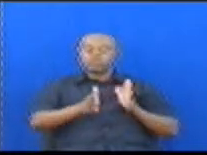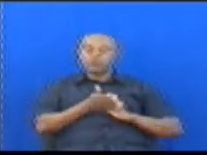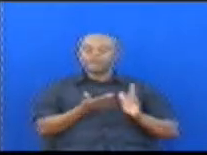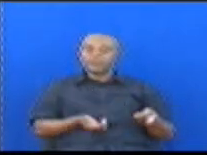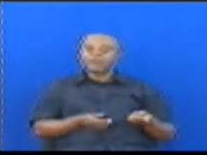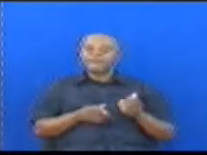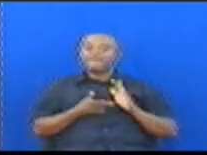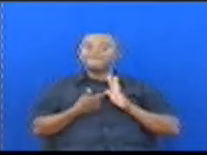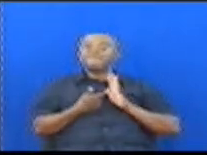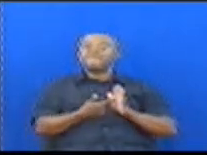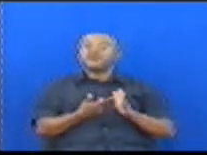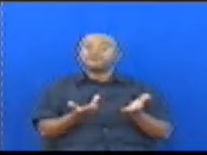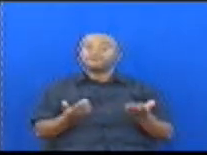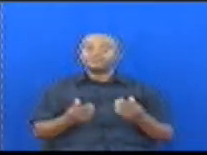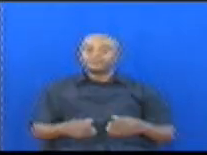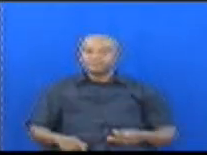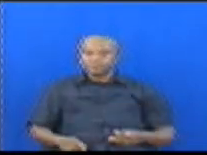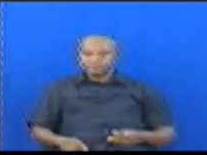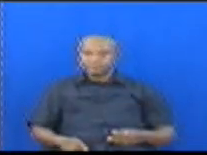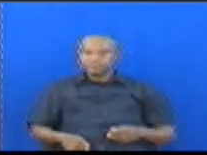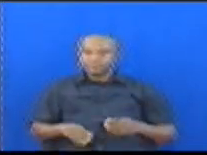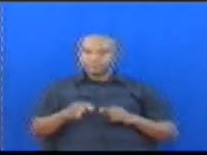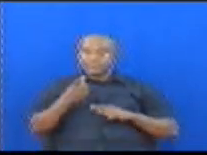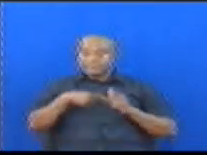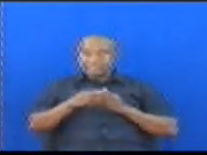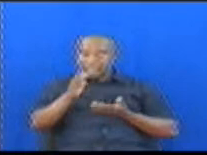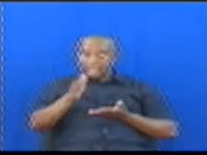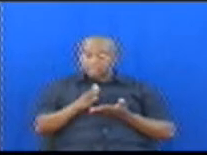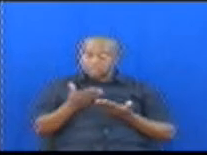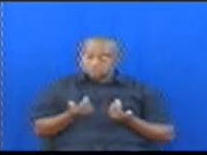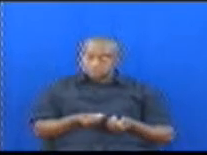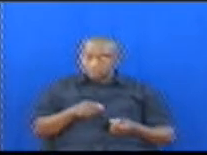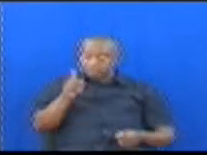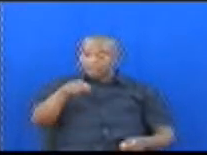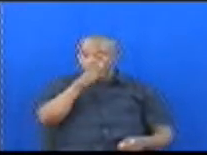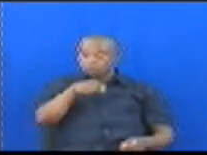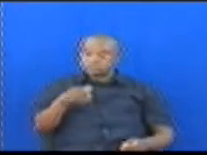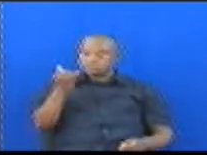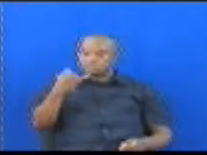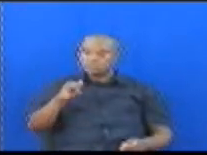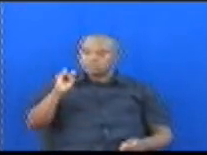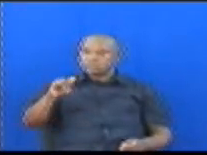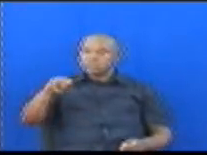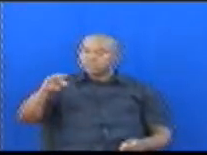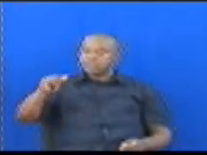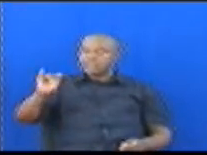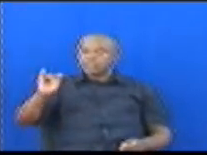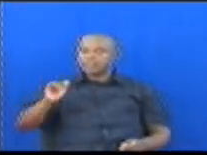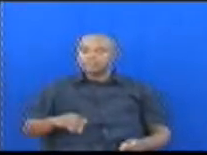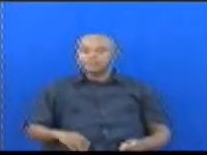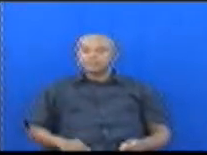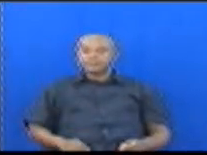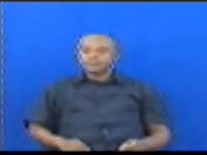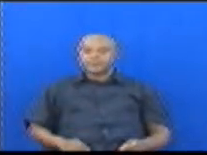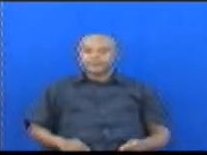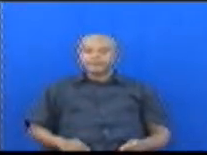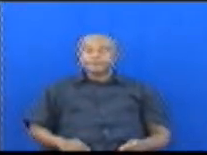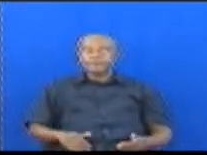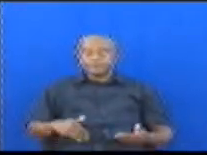mfano. Kwa mfano, kwenye kesi tuseme za jinai, mamlaka ya kushtaki